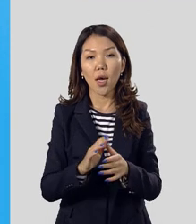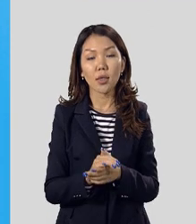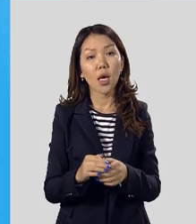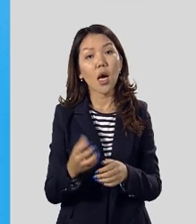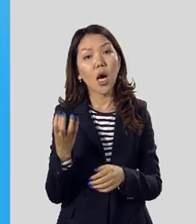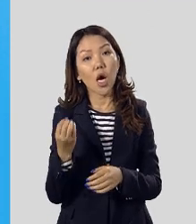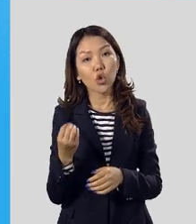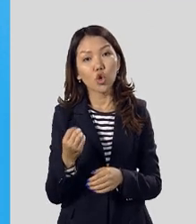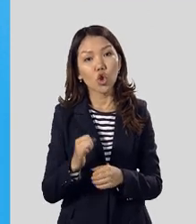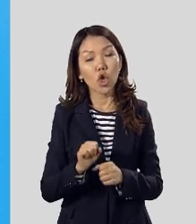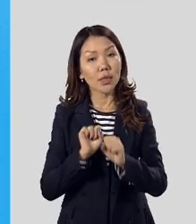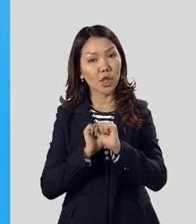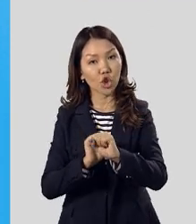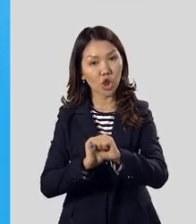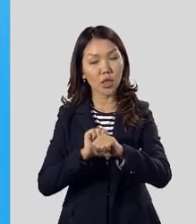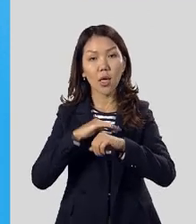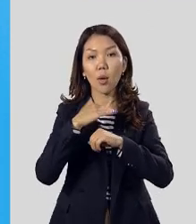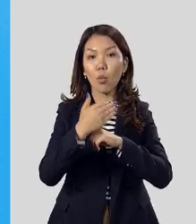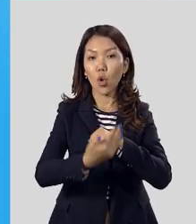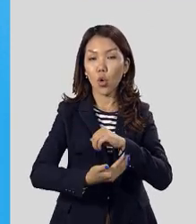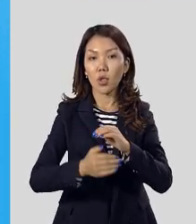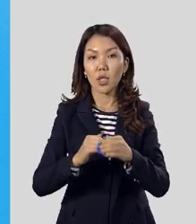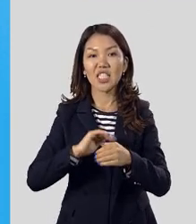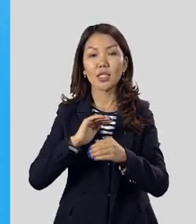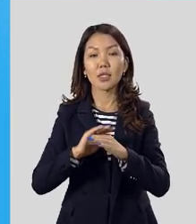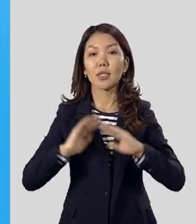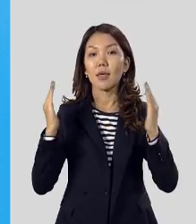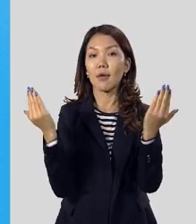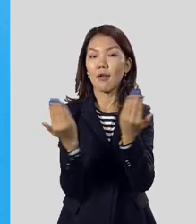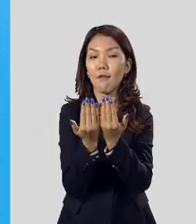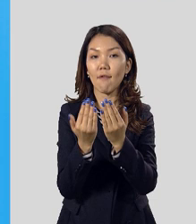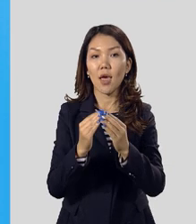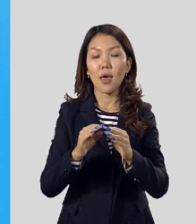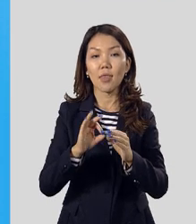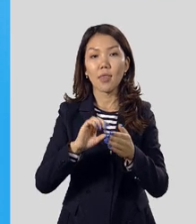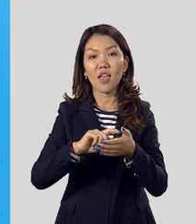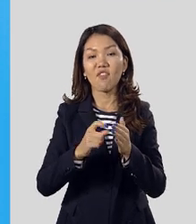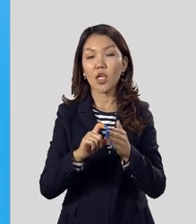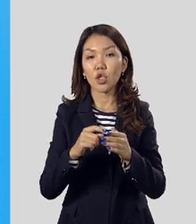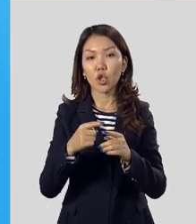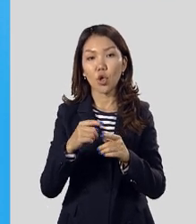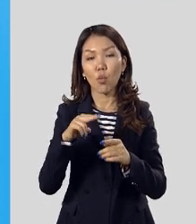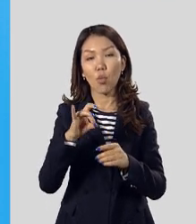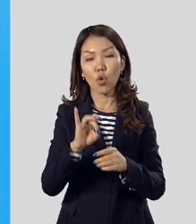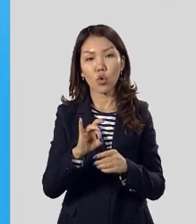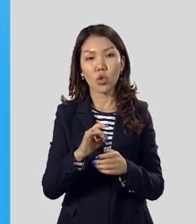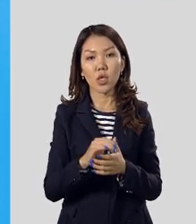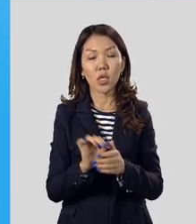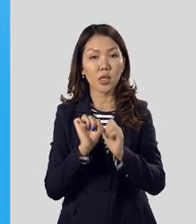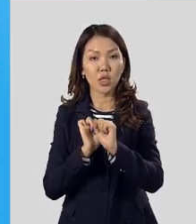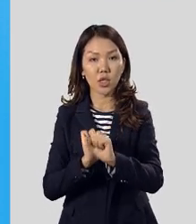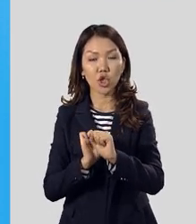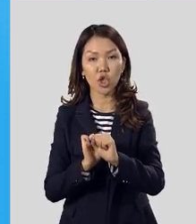еще защитная пленка закрывает отверстия пор и предохраняет человека от попадания в